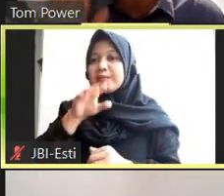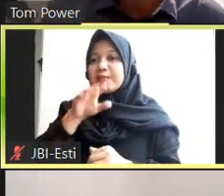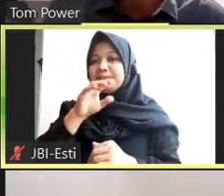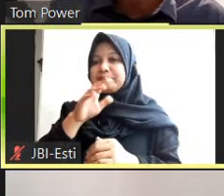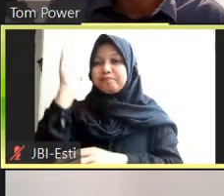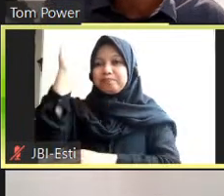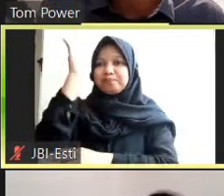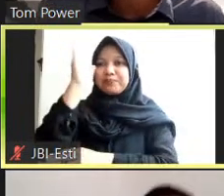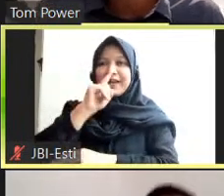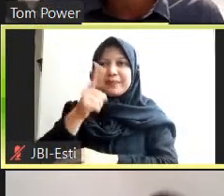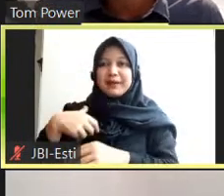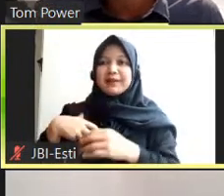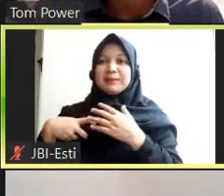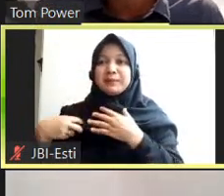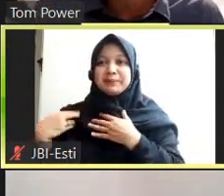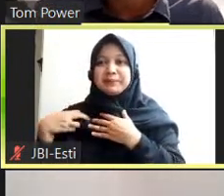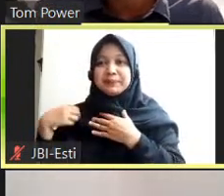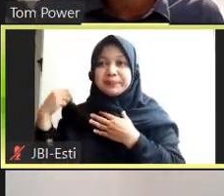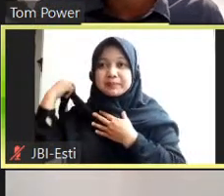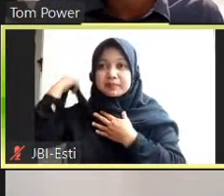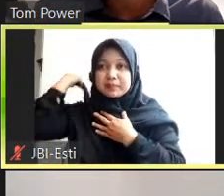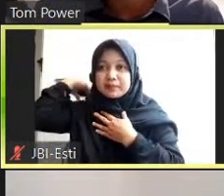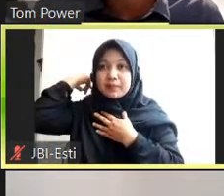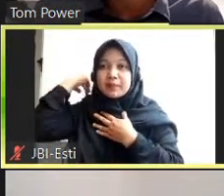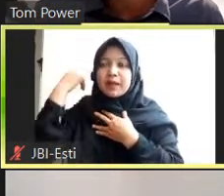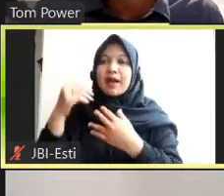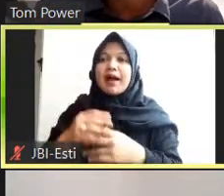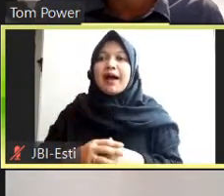melihat kepemilikan media